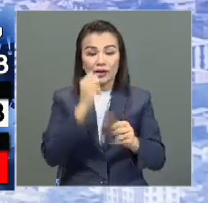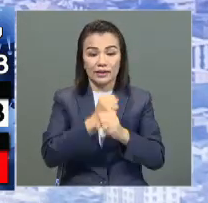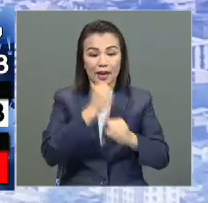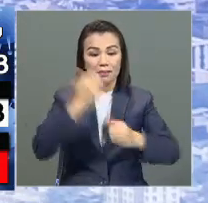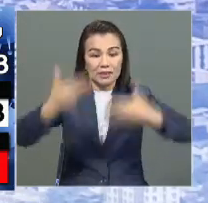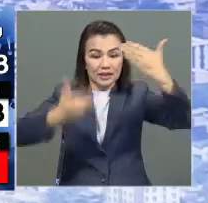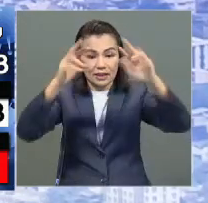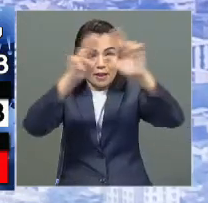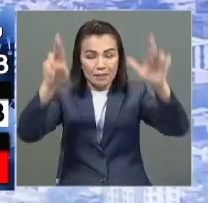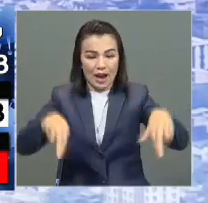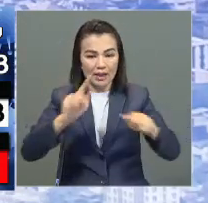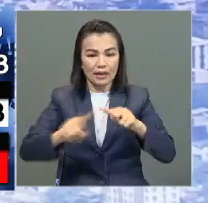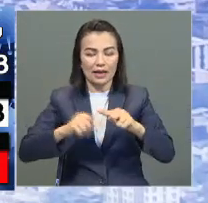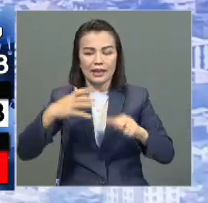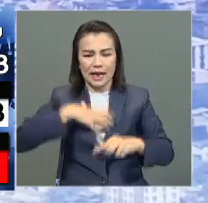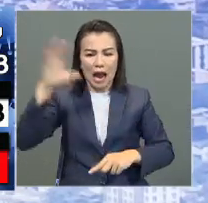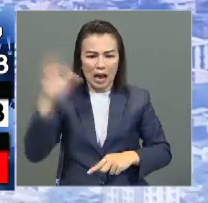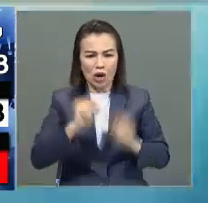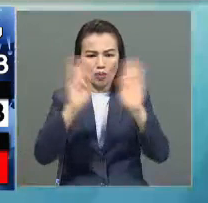ข้อนี้มีความสำคัญต่อชีวิตของเราในการมีวิถีชีวิตวิถีใหม่ทั้งในส่วนของท่านที่เป็นผู้ใช้บริการและก็เป็นส่วนของทางผู้ที่เป็นประกอบกิจการก็ต้องการ5